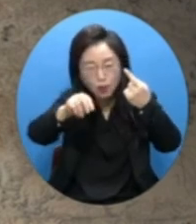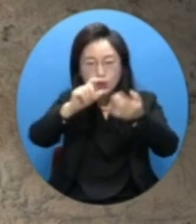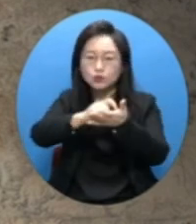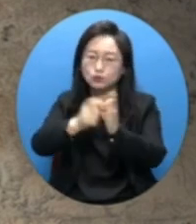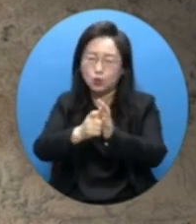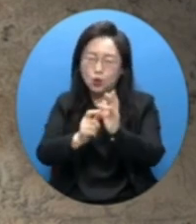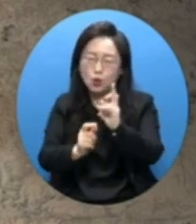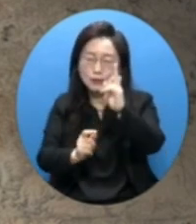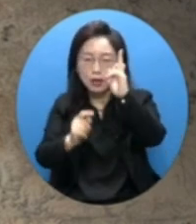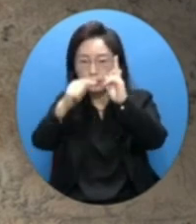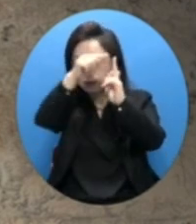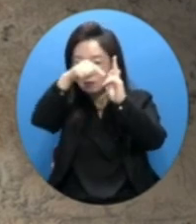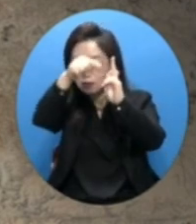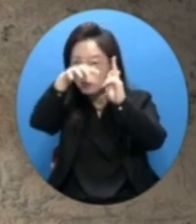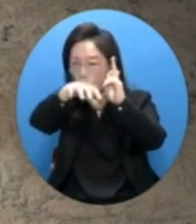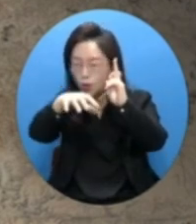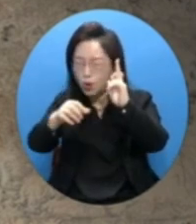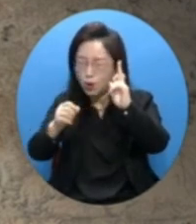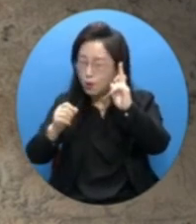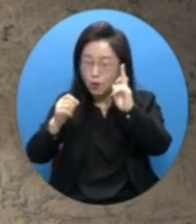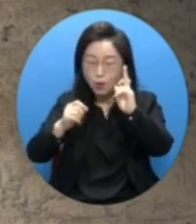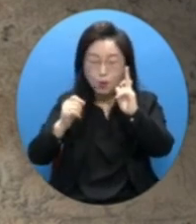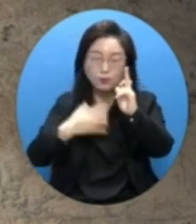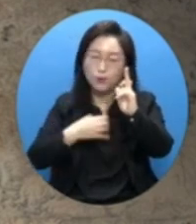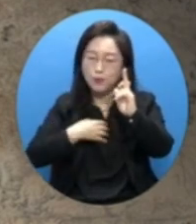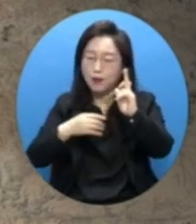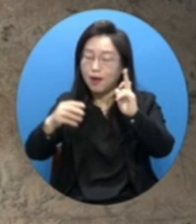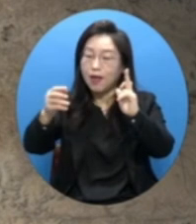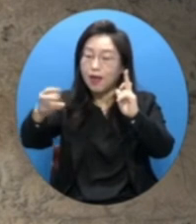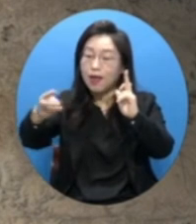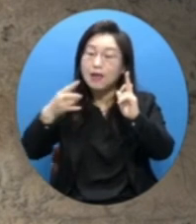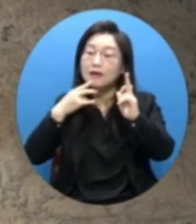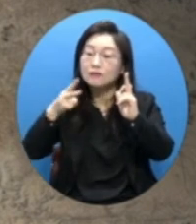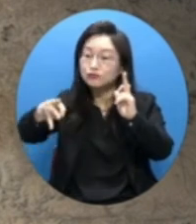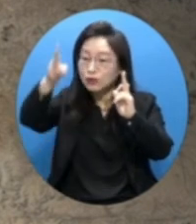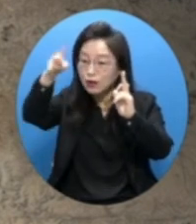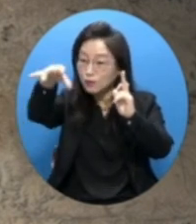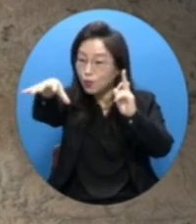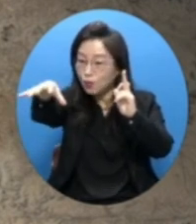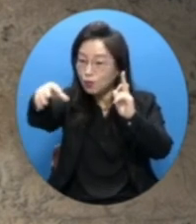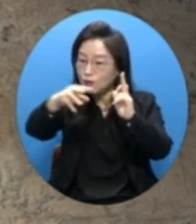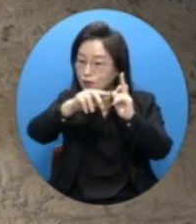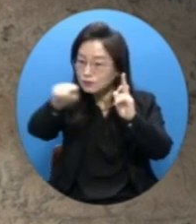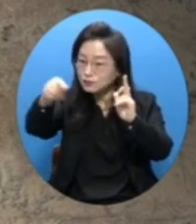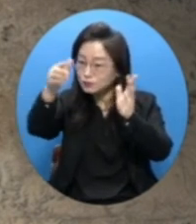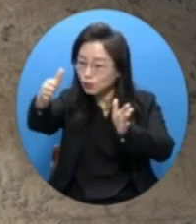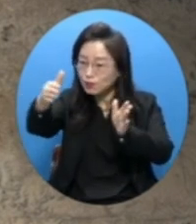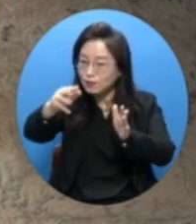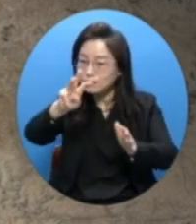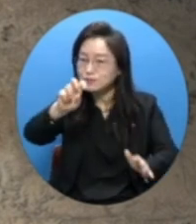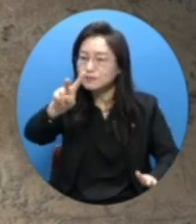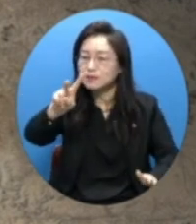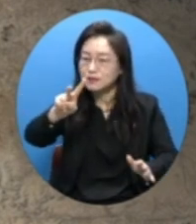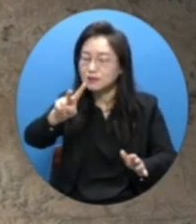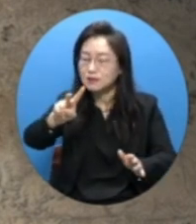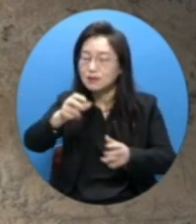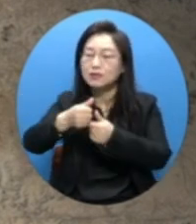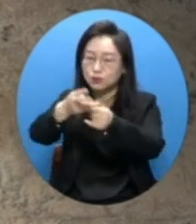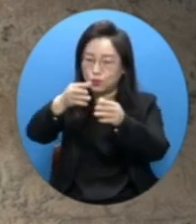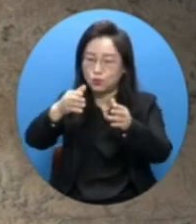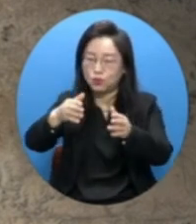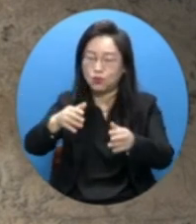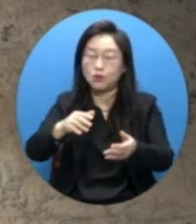험한 산주로서 예루살렘에서 남서쪽 32km 정도의 위치한 곳입니다 그런데 이